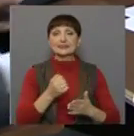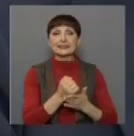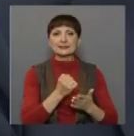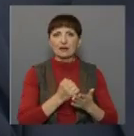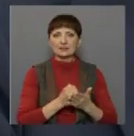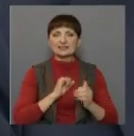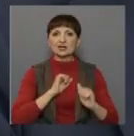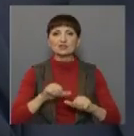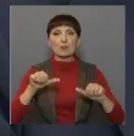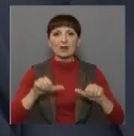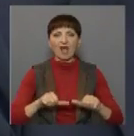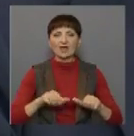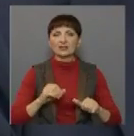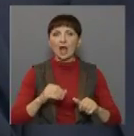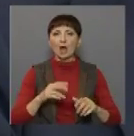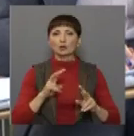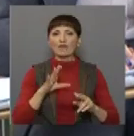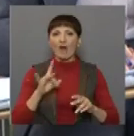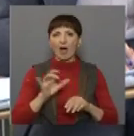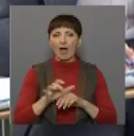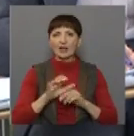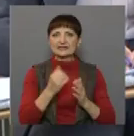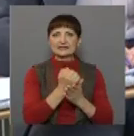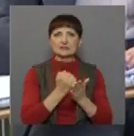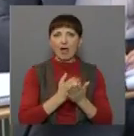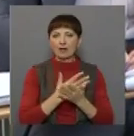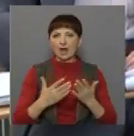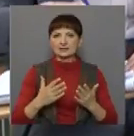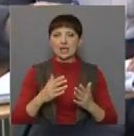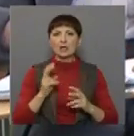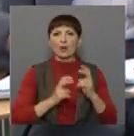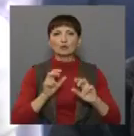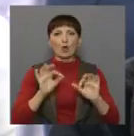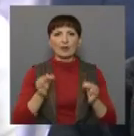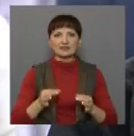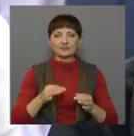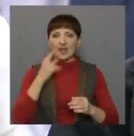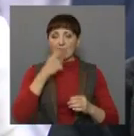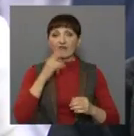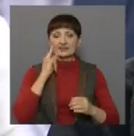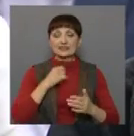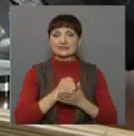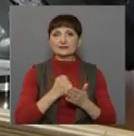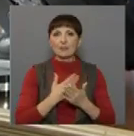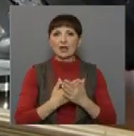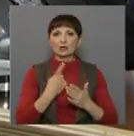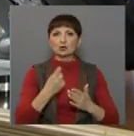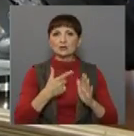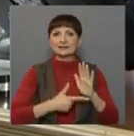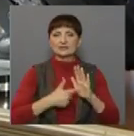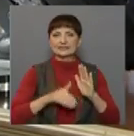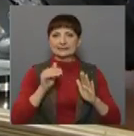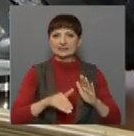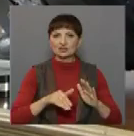регистрации и защиты прав на товарные знаки, патенты и промышленные образцы. По словам экспертов, в Казахстане зарегистрировано порядка 170